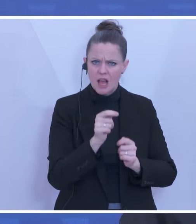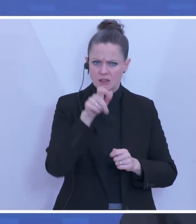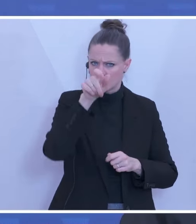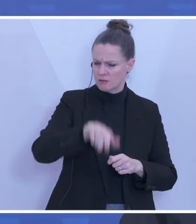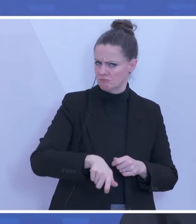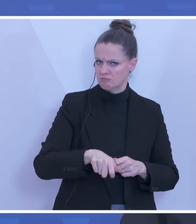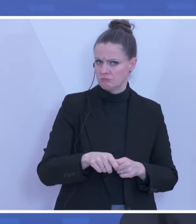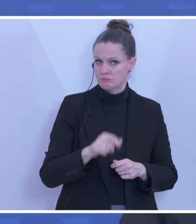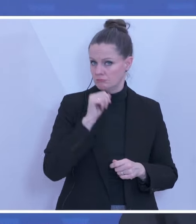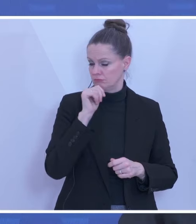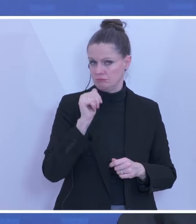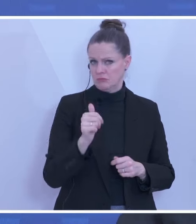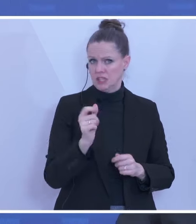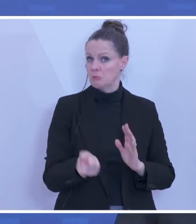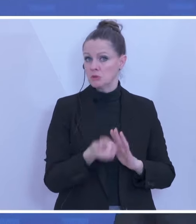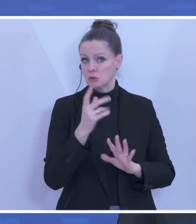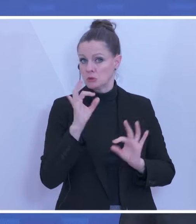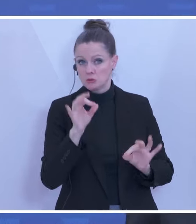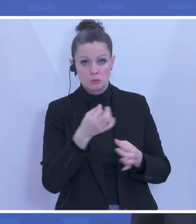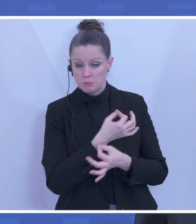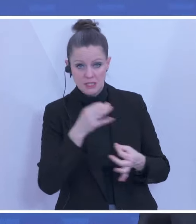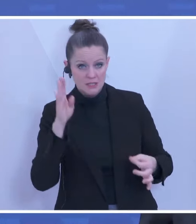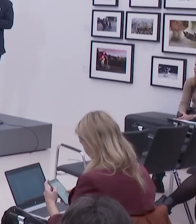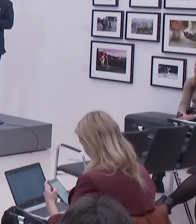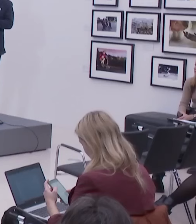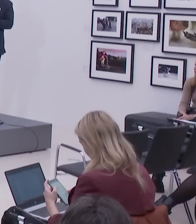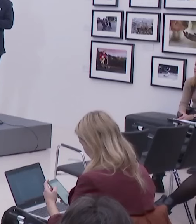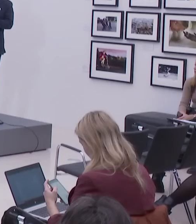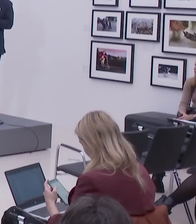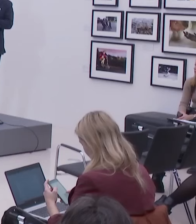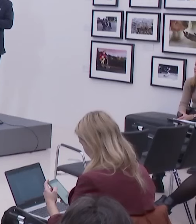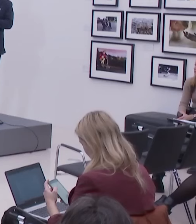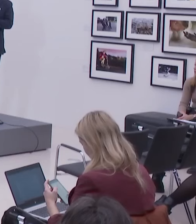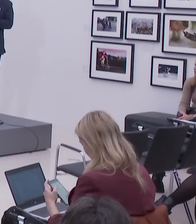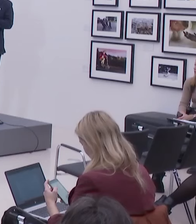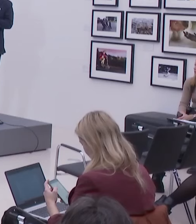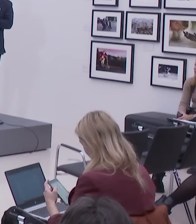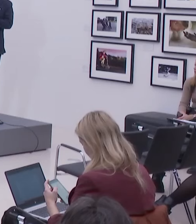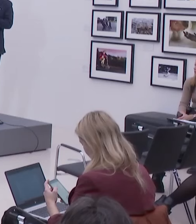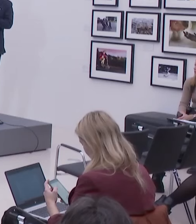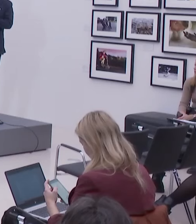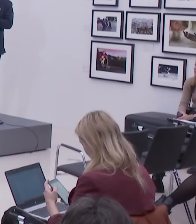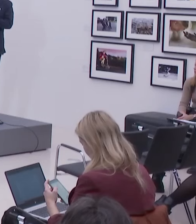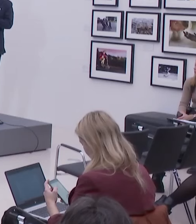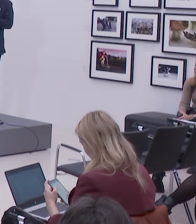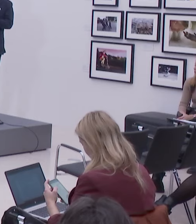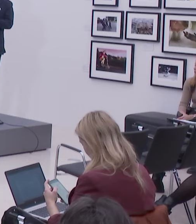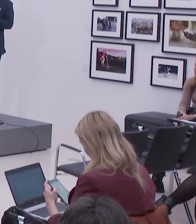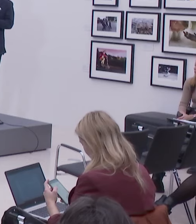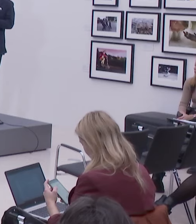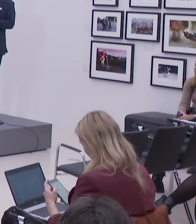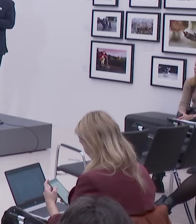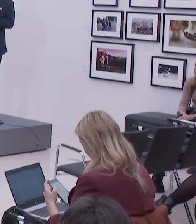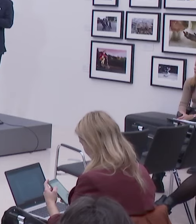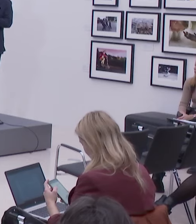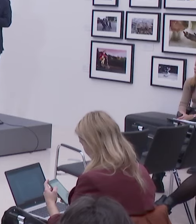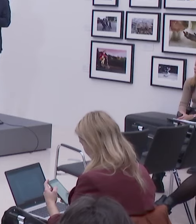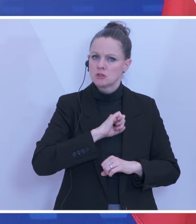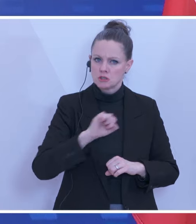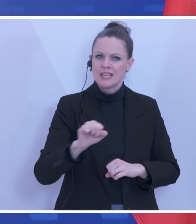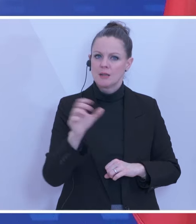herausragend gut geeignet wäre. Also ich kann das nur unterschreiben, was der Herr Vizekanzler gesagt hat. Ich bin immer dafür eingetreten, dass man schnell